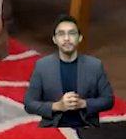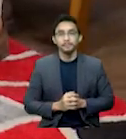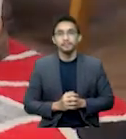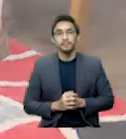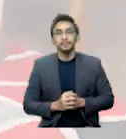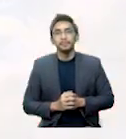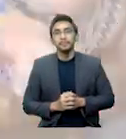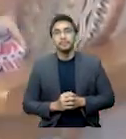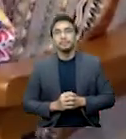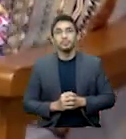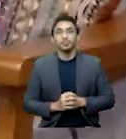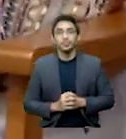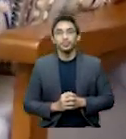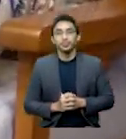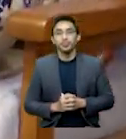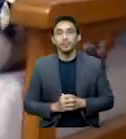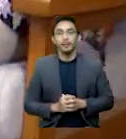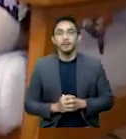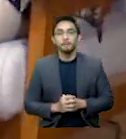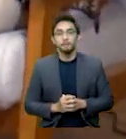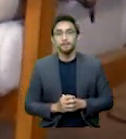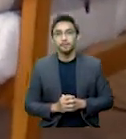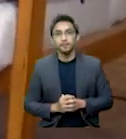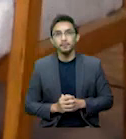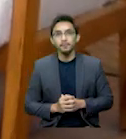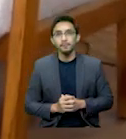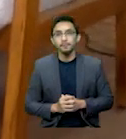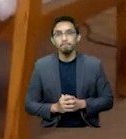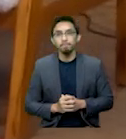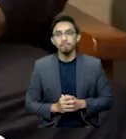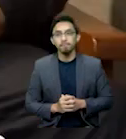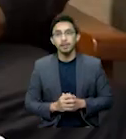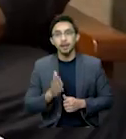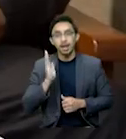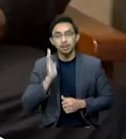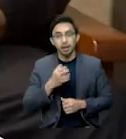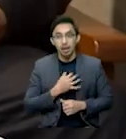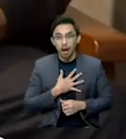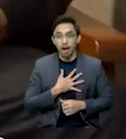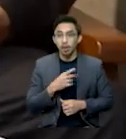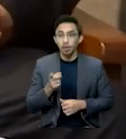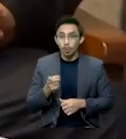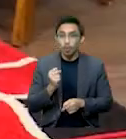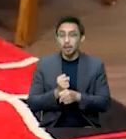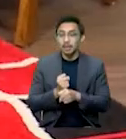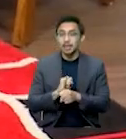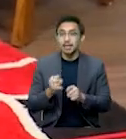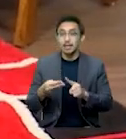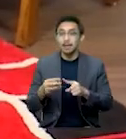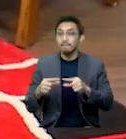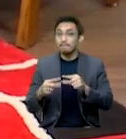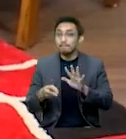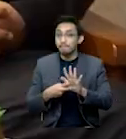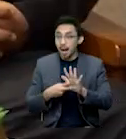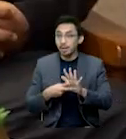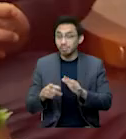MD Mas Ganjar duluh yang satu partai Mas Gibran jadi Ca tidak gak kaget